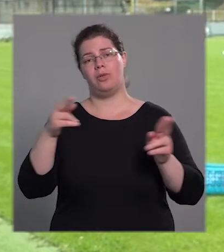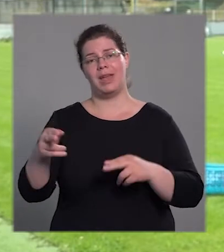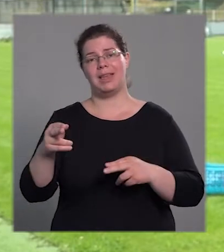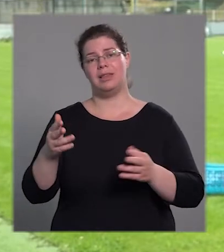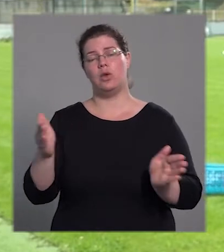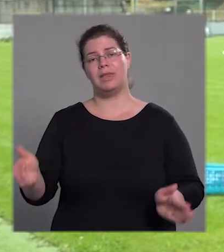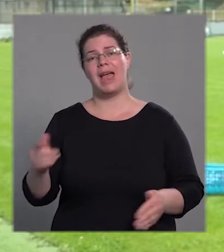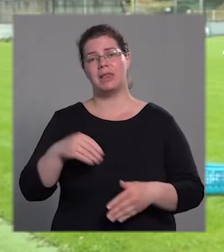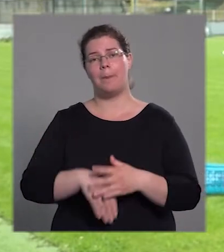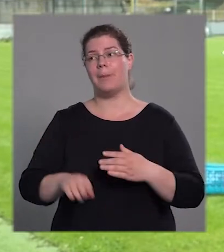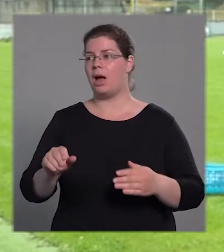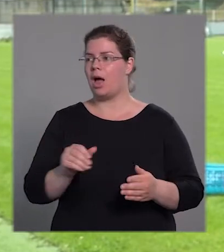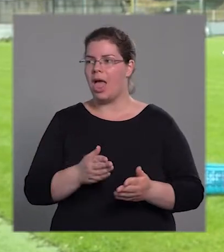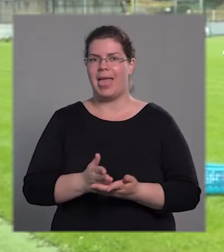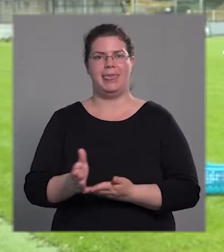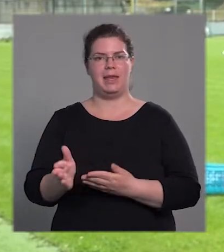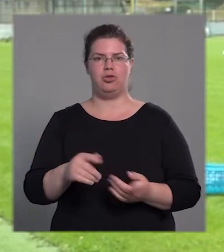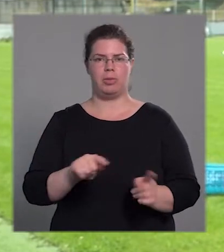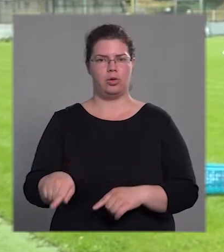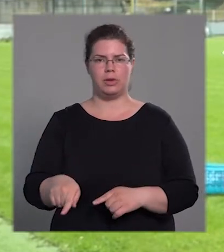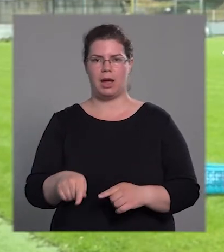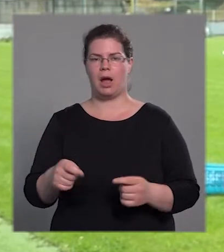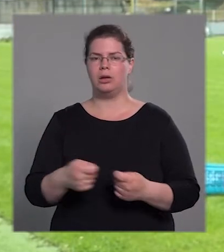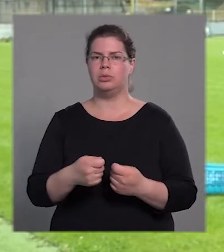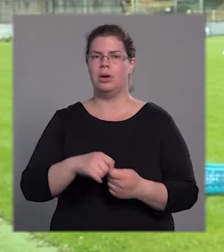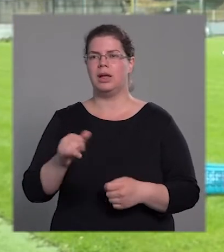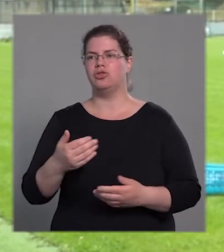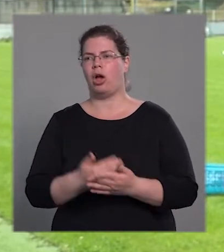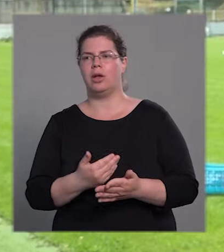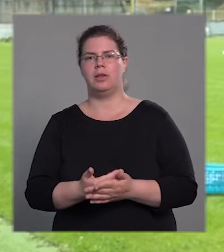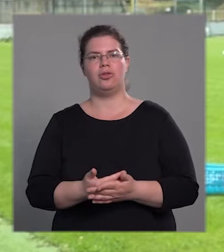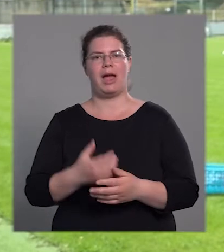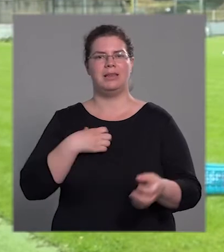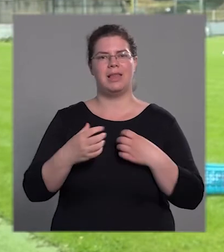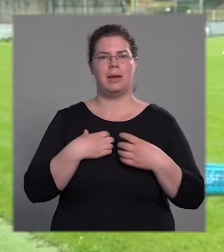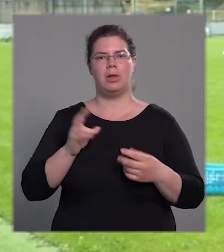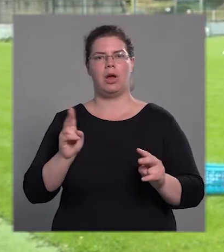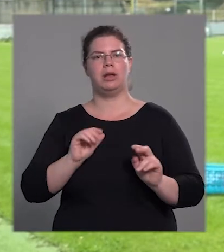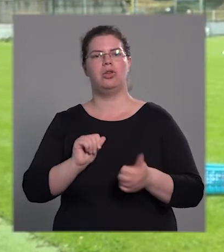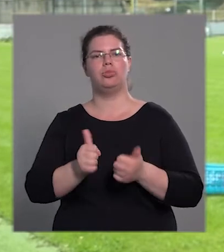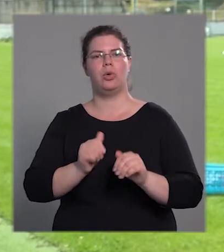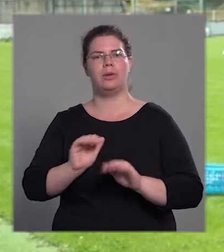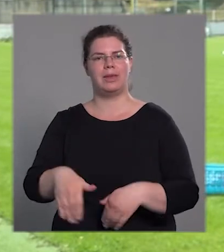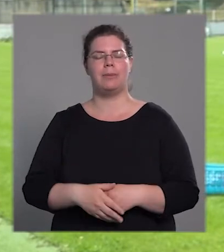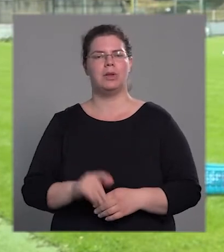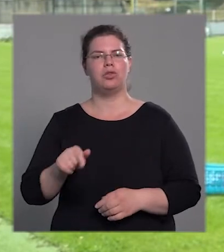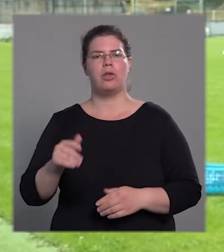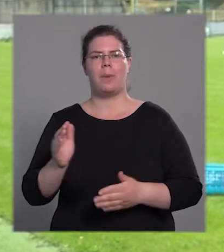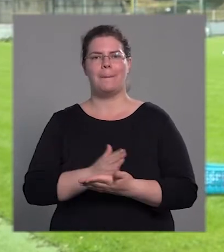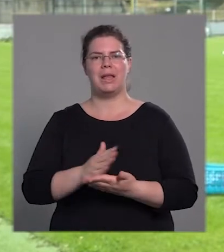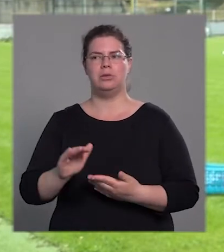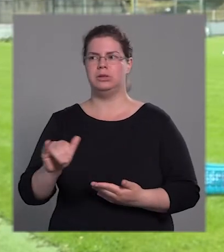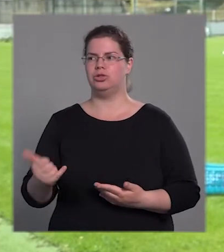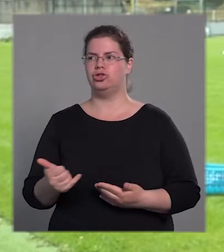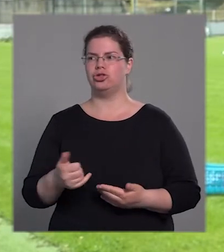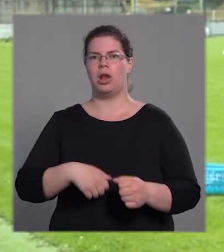szezonban egyenesbe jönnek a klubok, egyenesbe jönnek a gazdasági szereplők, akik a sportot támogatják, azon belül is a labdarúgást,